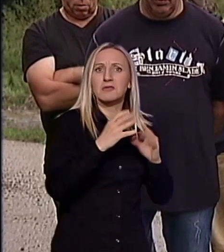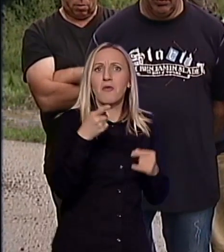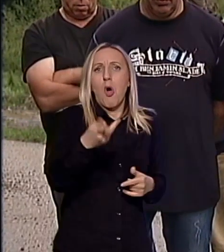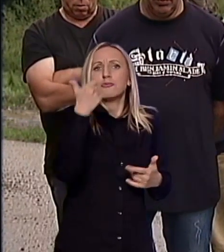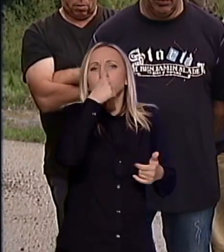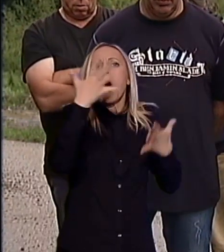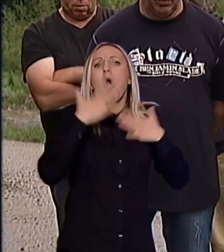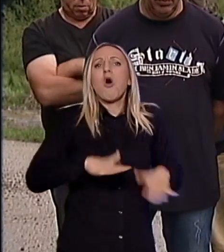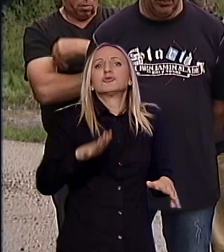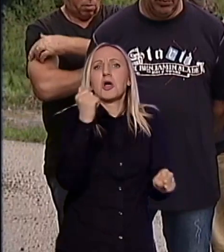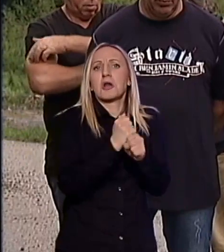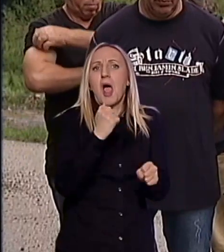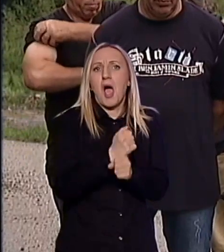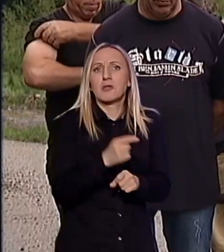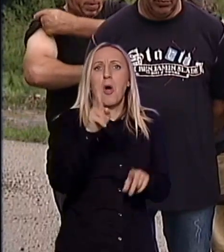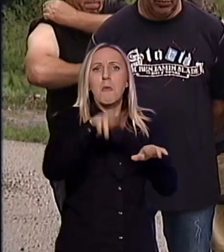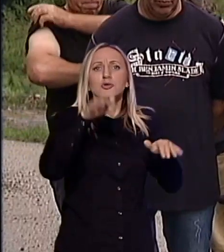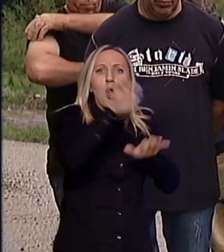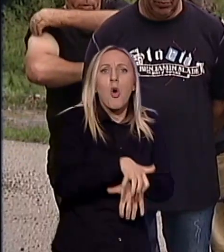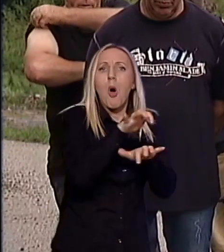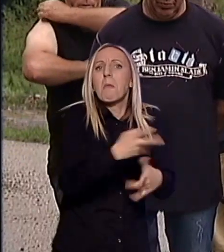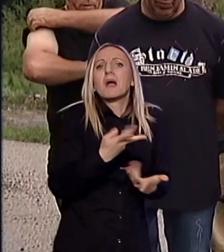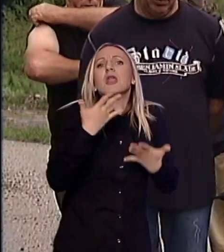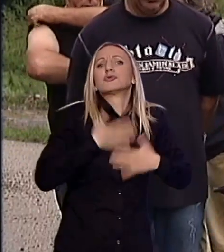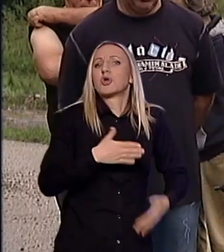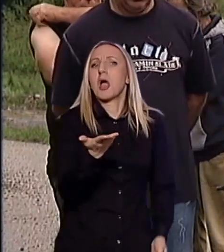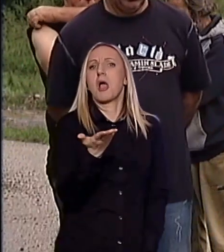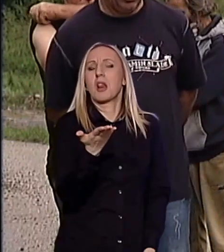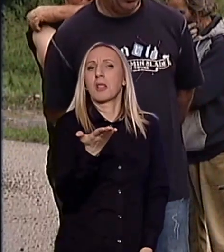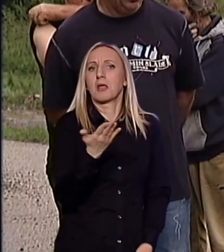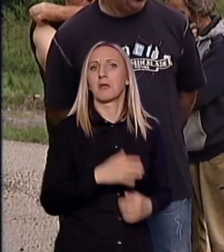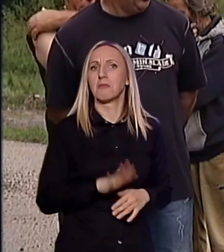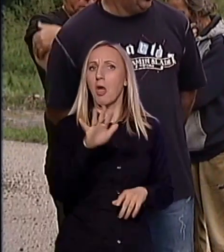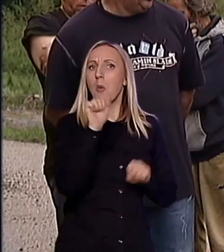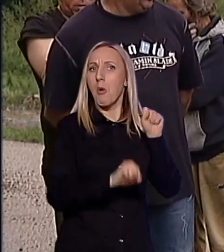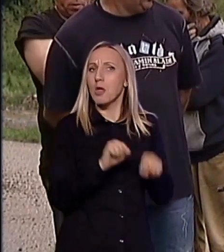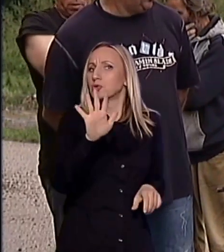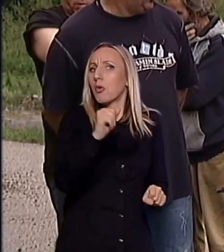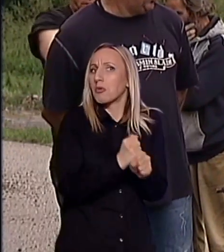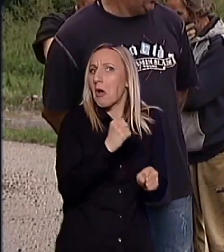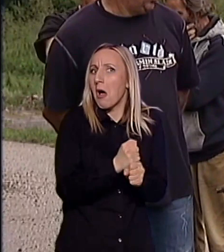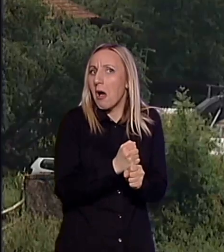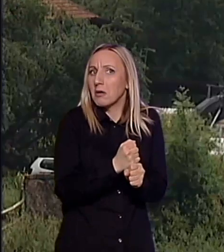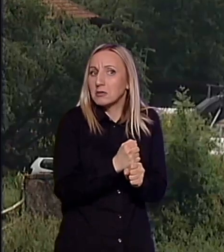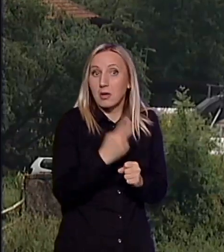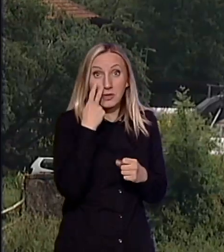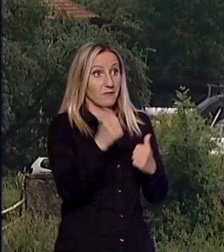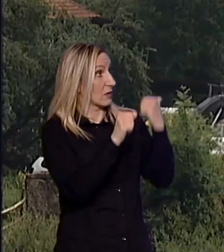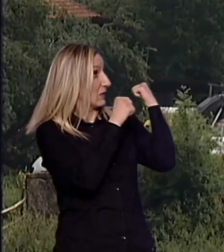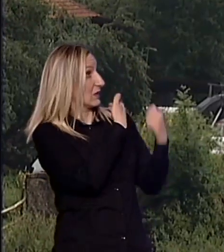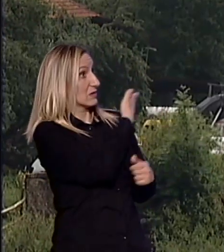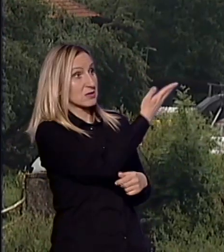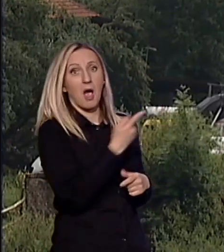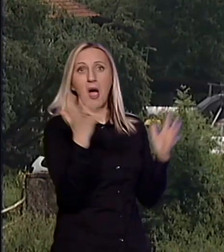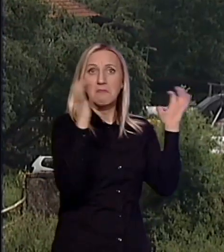i šta ono hoće. Znači, on može da kopa gde god želi. Tako se ponaša, tako i radi, tako se vidi za nas. Urušio